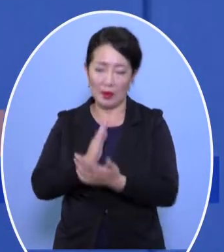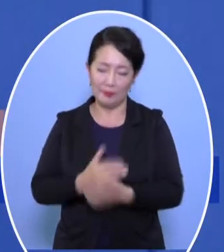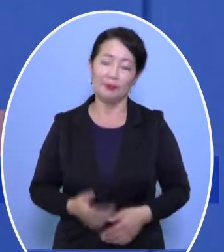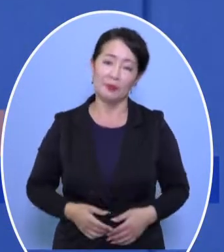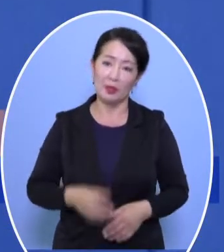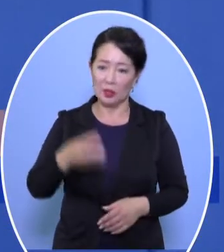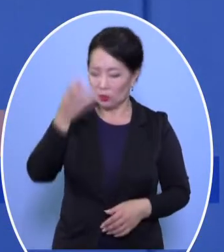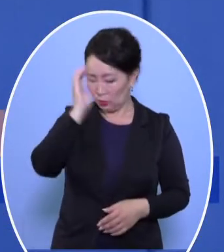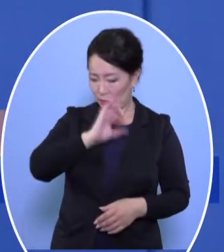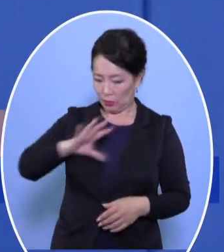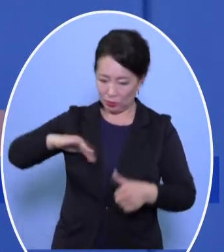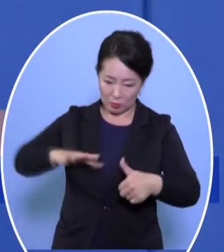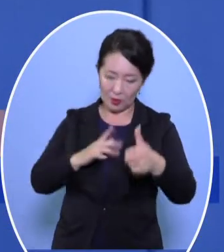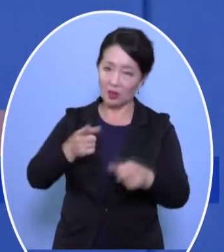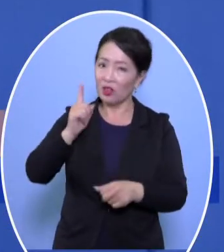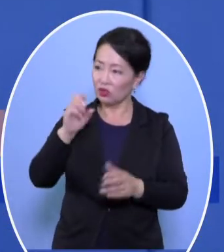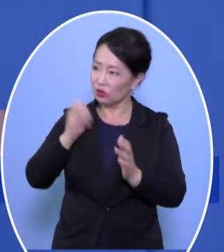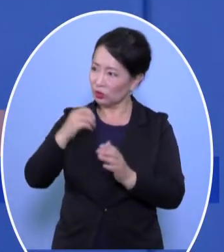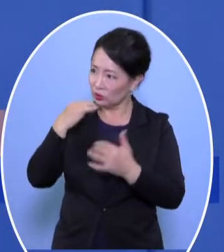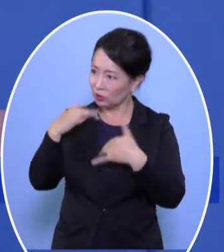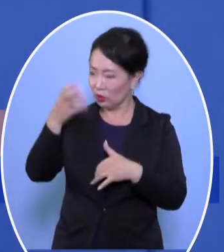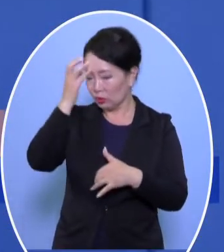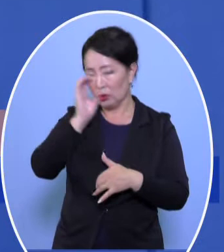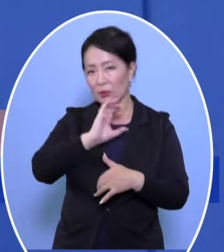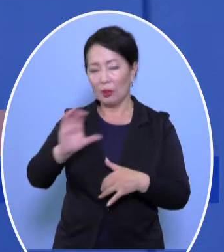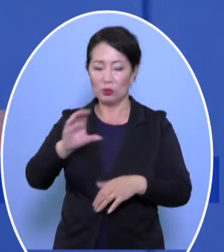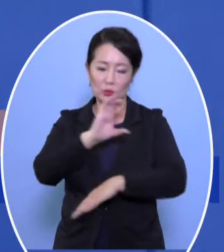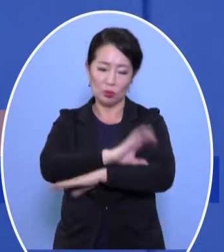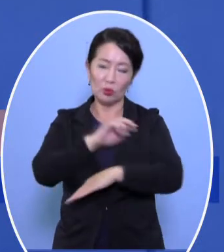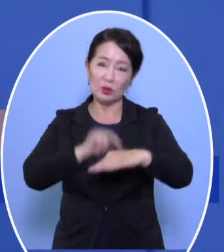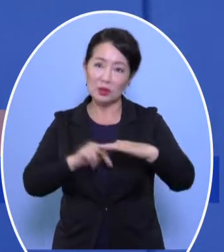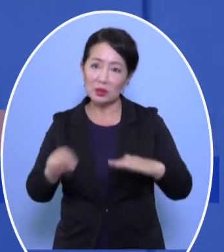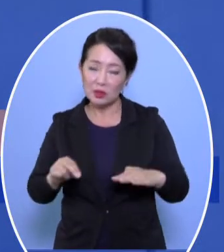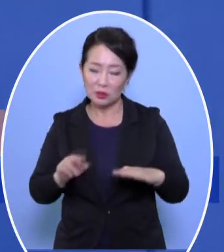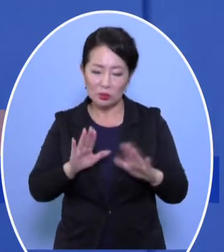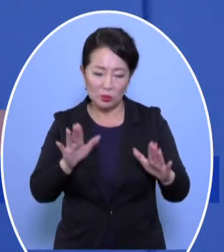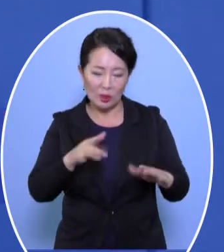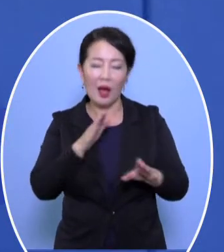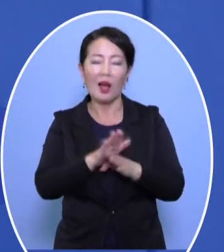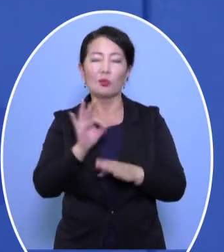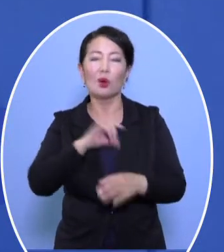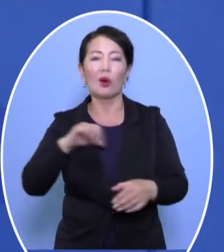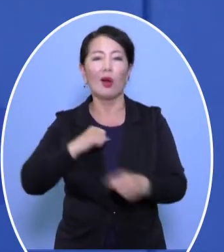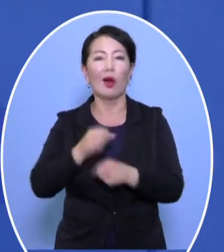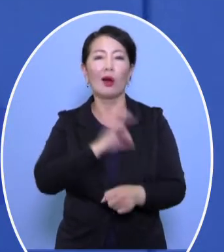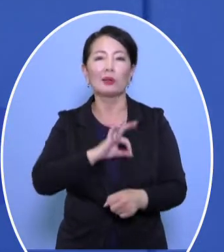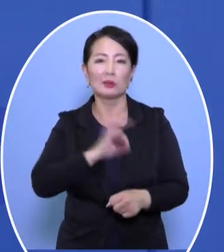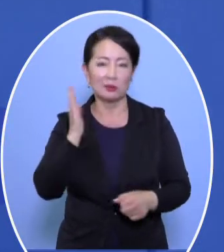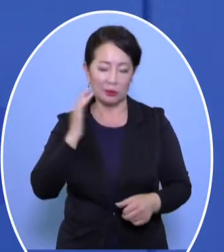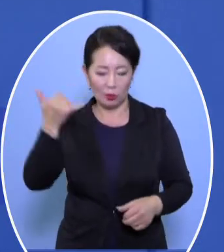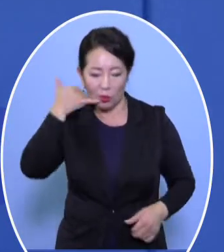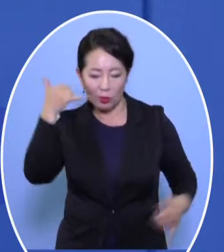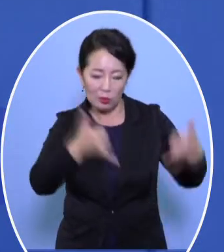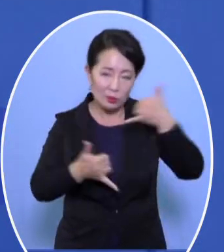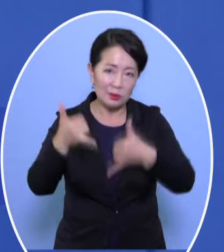мандалаас одоо эдгээр тавиач. Төрийн албан хаагчийн сургууль цэцэрлэгийн эрхлэгчнэр рүү албан тушаалын байдлаа ашиглаад буцаж